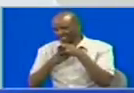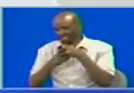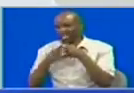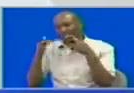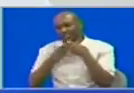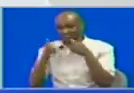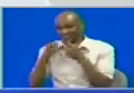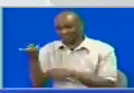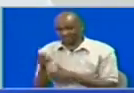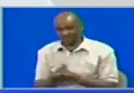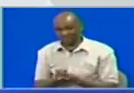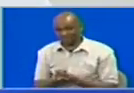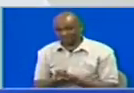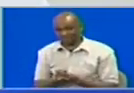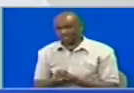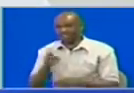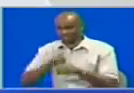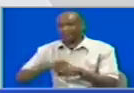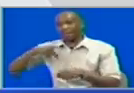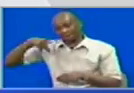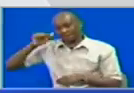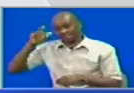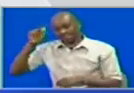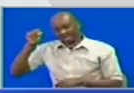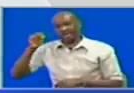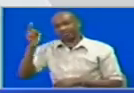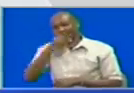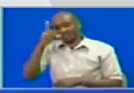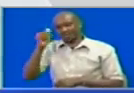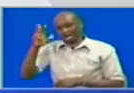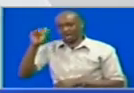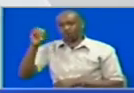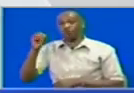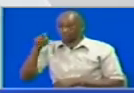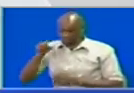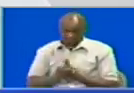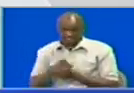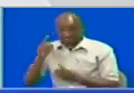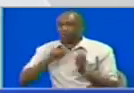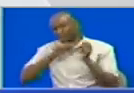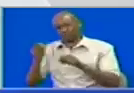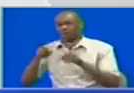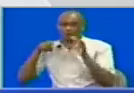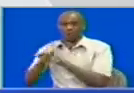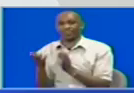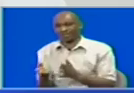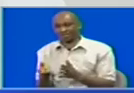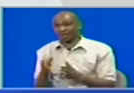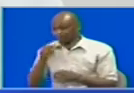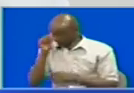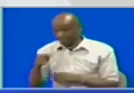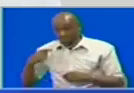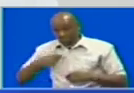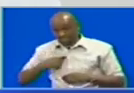87. Naam. Nakumbuka wakati hiyo Peter Dawa kitufunga bao. Ilikuwa ni bao moja mbovu sana. Makosa ilikuwa kati ya